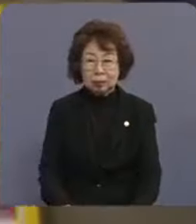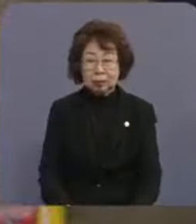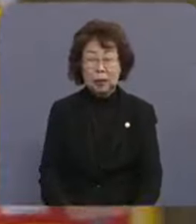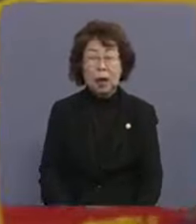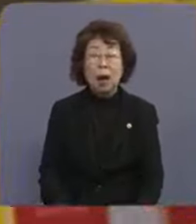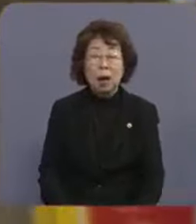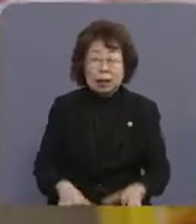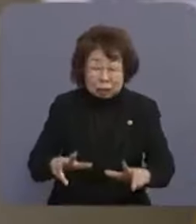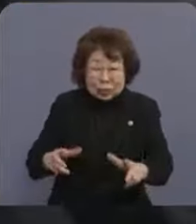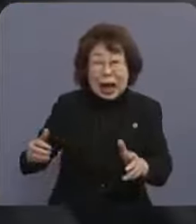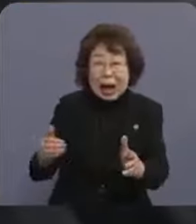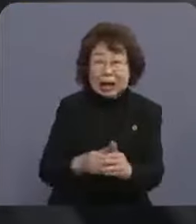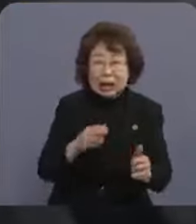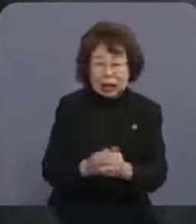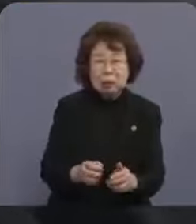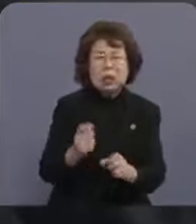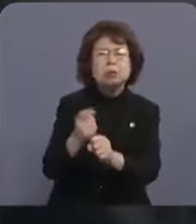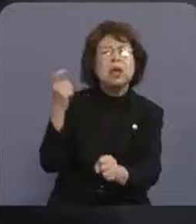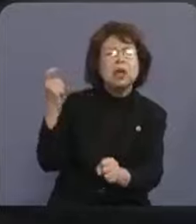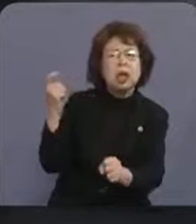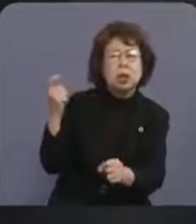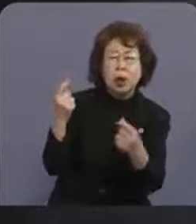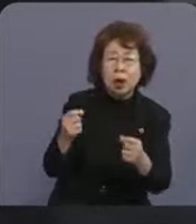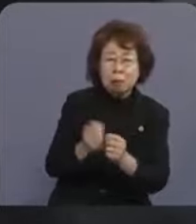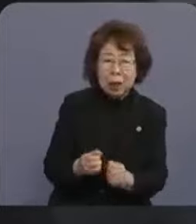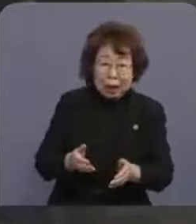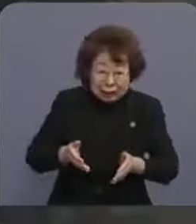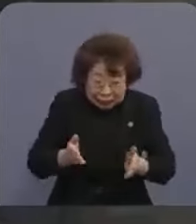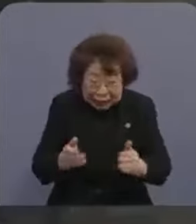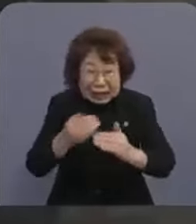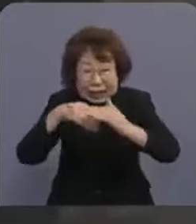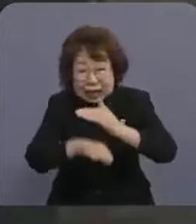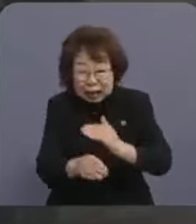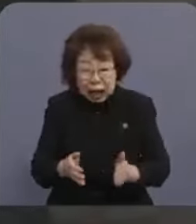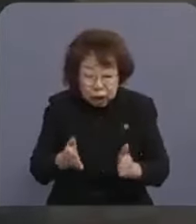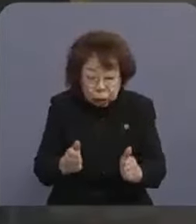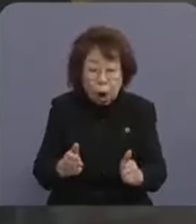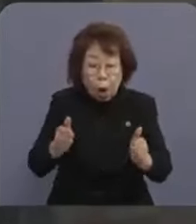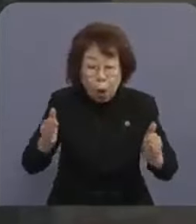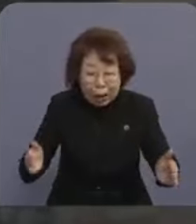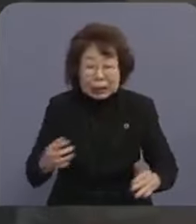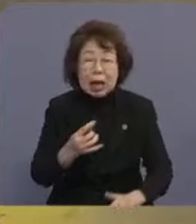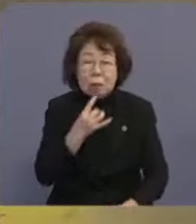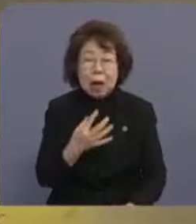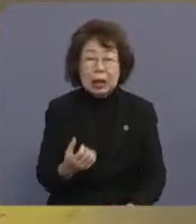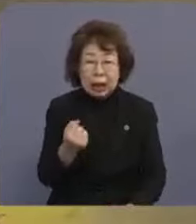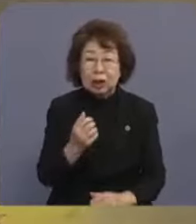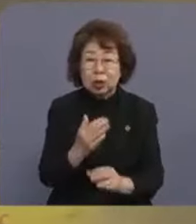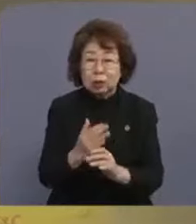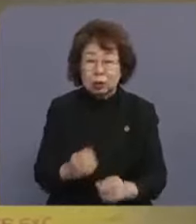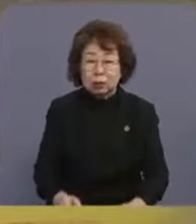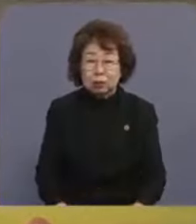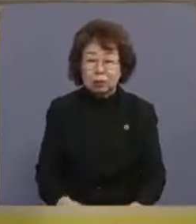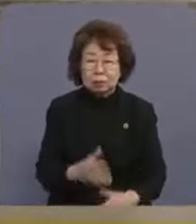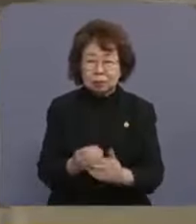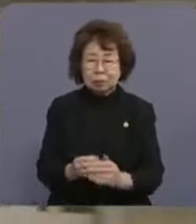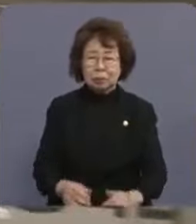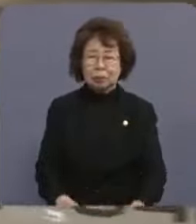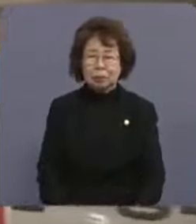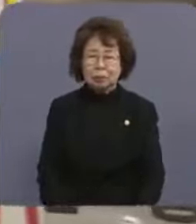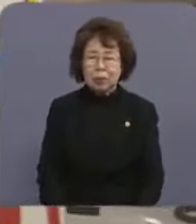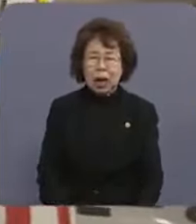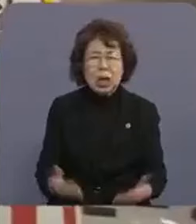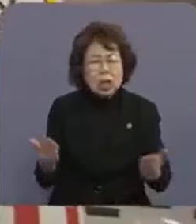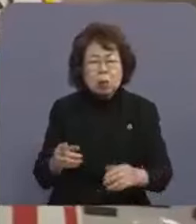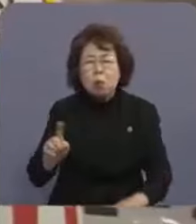착공 이후 지금까지 10년 전 완공한 지하 진출입로 확장 공사만 하고 있습니다. 작업하고 있는 게 뭐라고 무슨